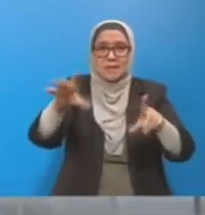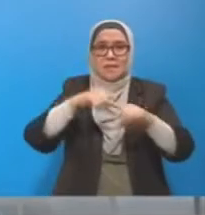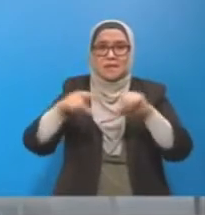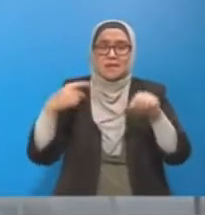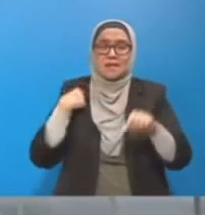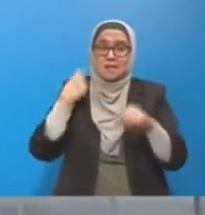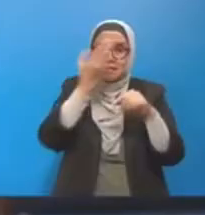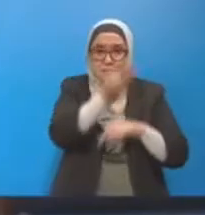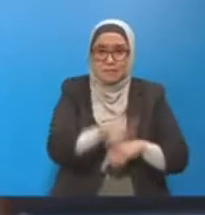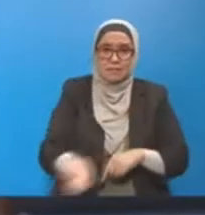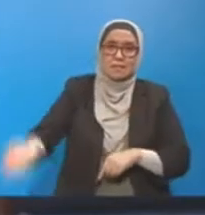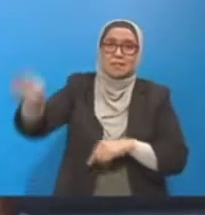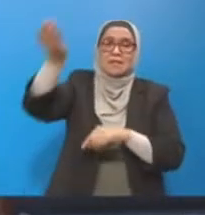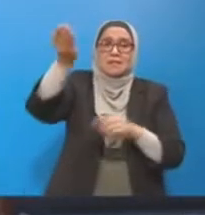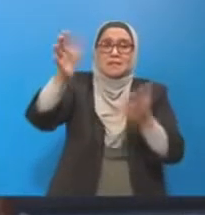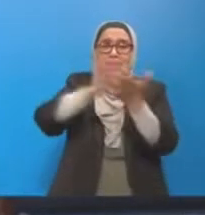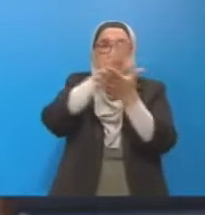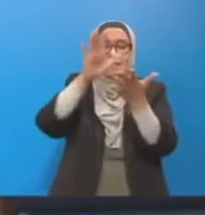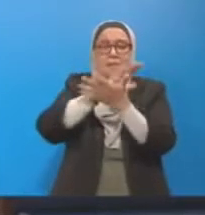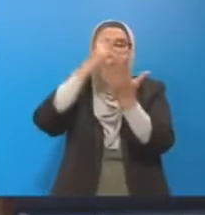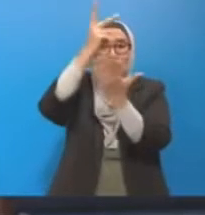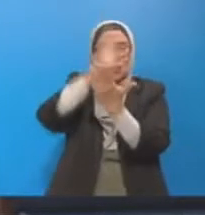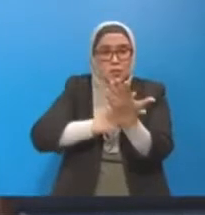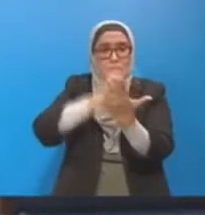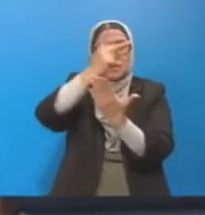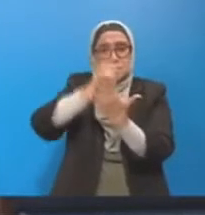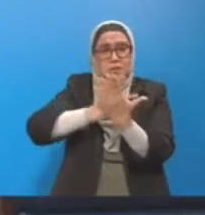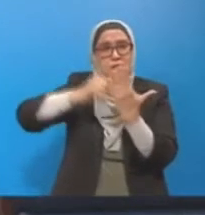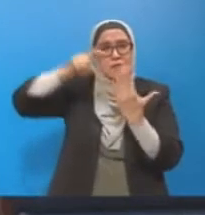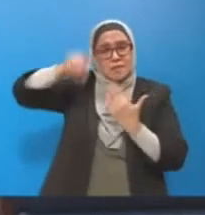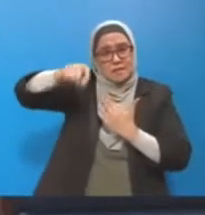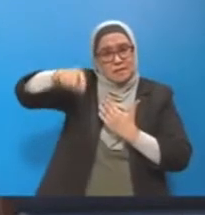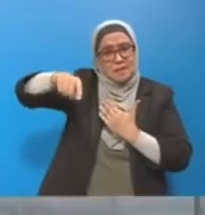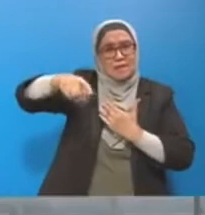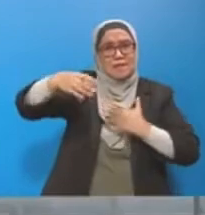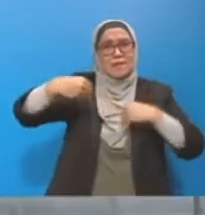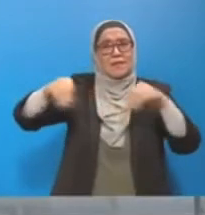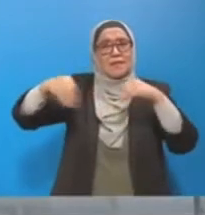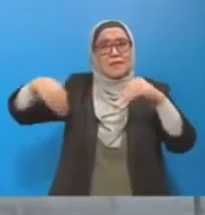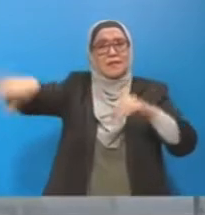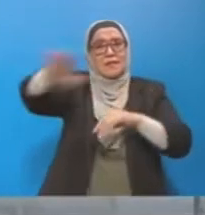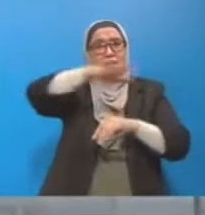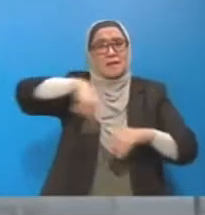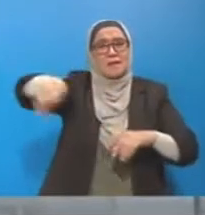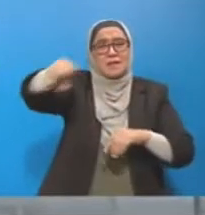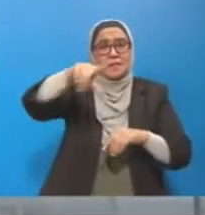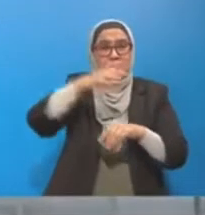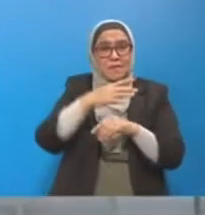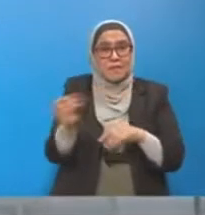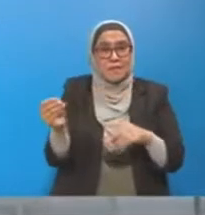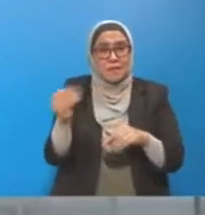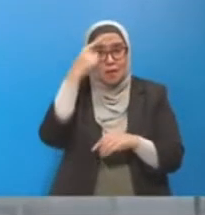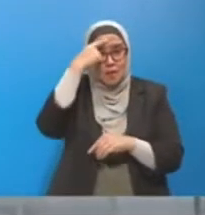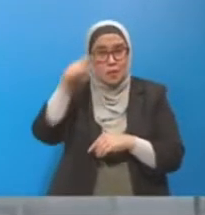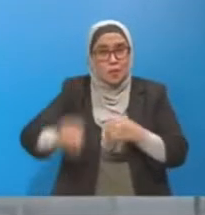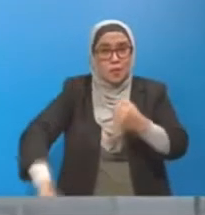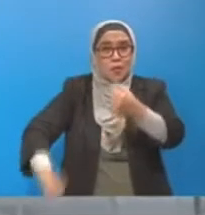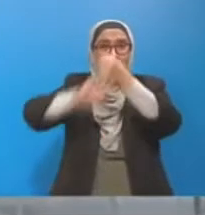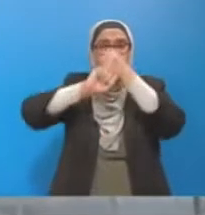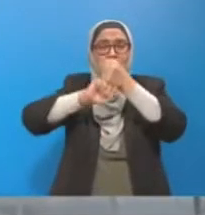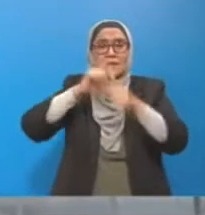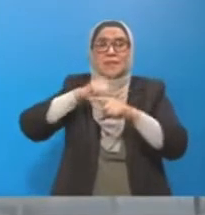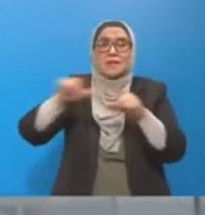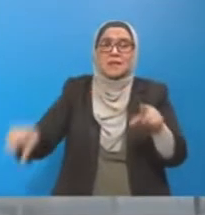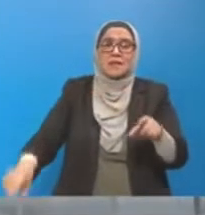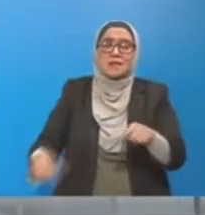ini untuk kita integrated kursus khusus yang diperlukan oleh pasaran supaya disokong disebabkan oleh